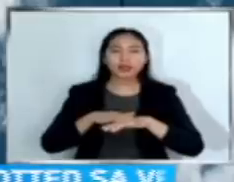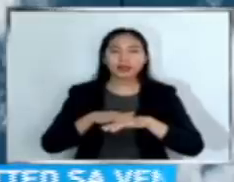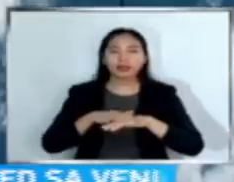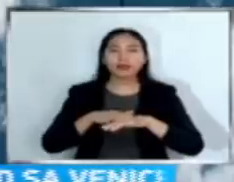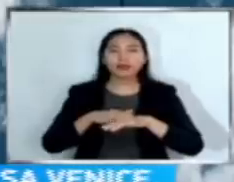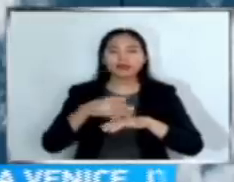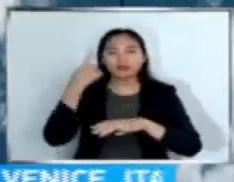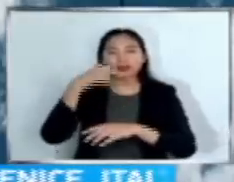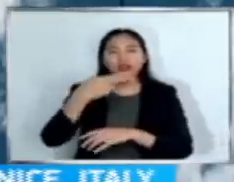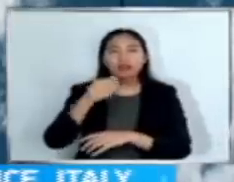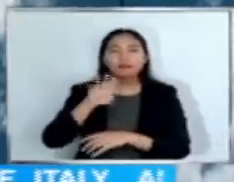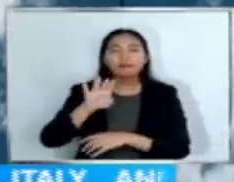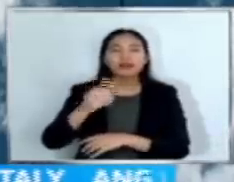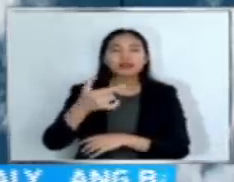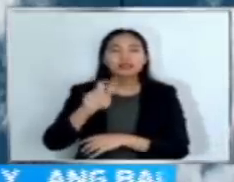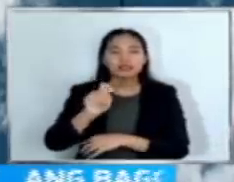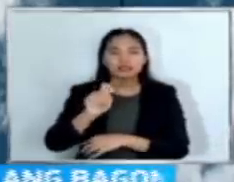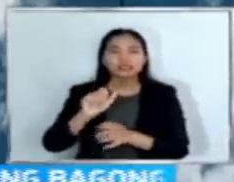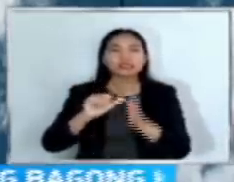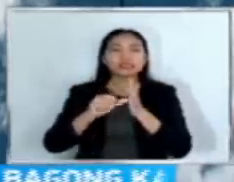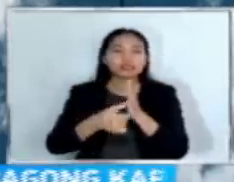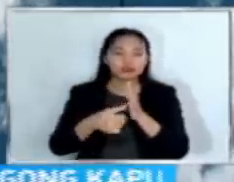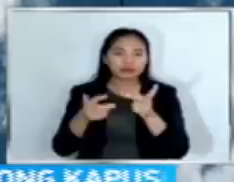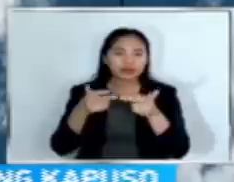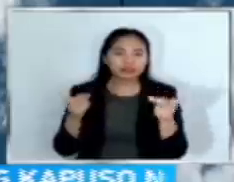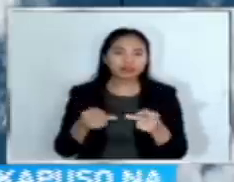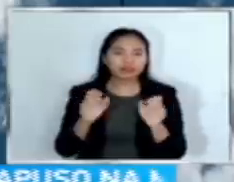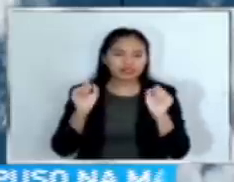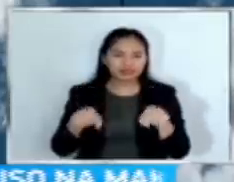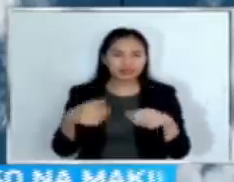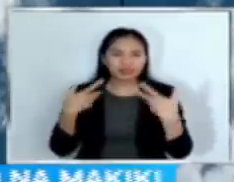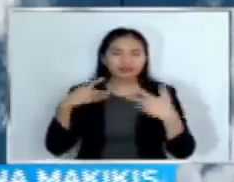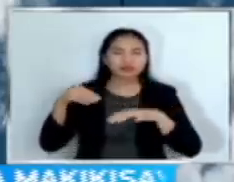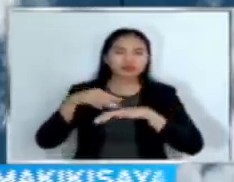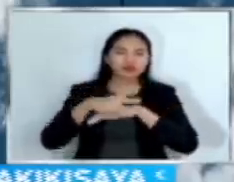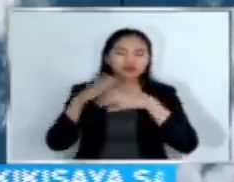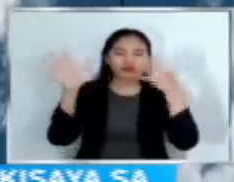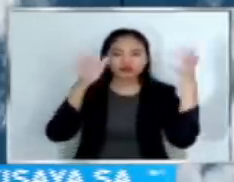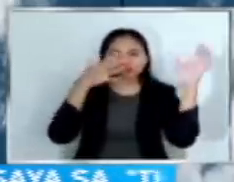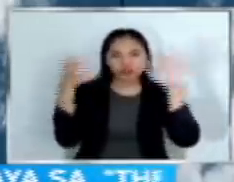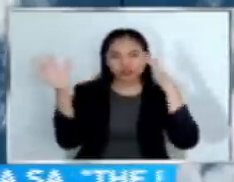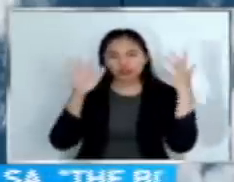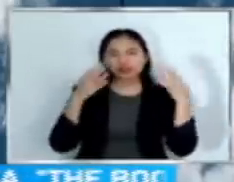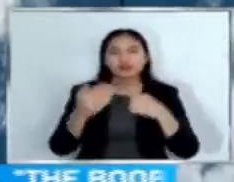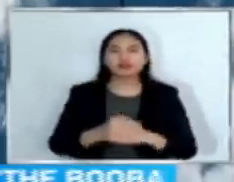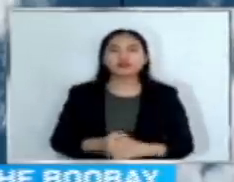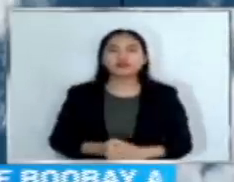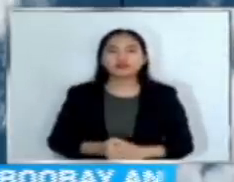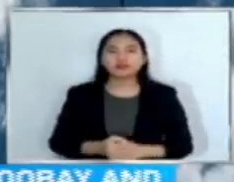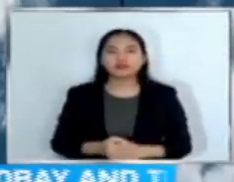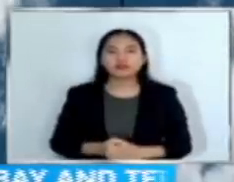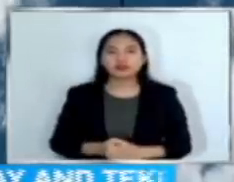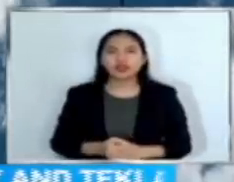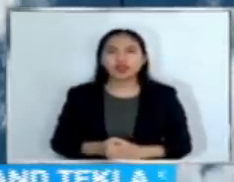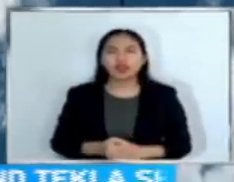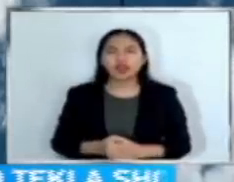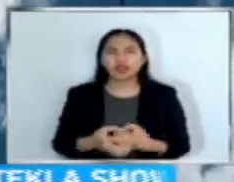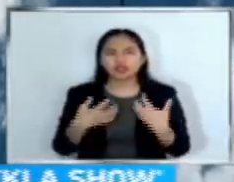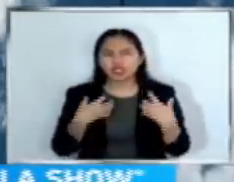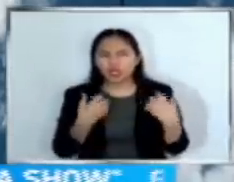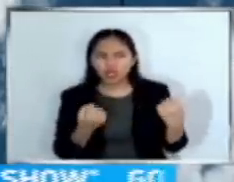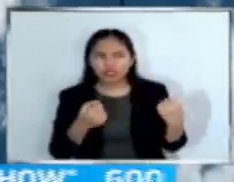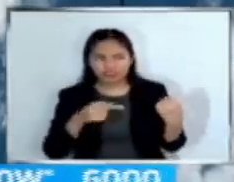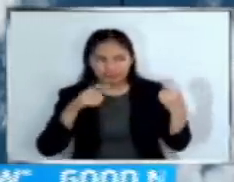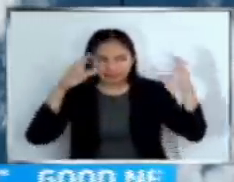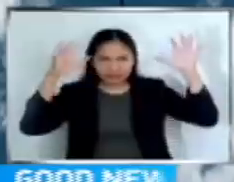din yung mga lugar na posibleng ulanin na yung dala ng habagat. Gaano po kalakas yung dala nitong ulan? Well, unang-una, itong